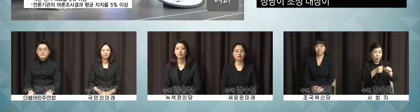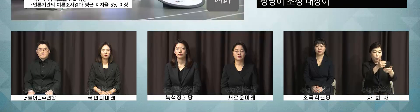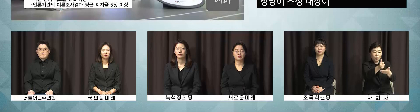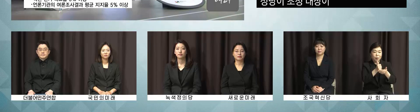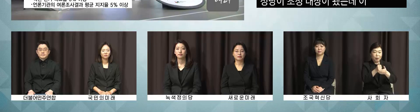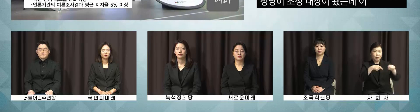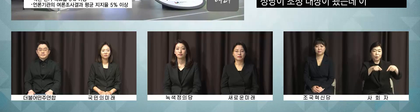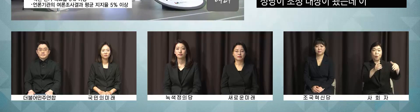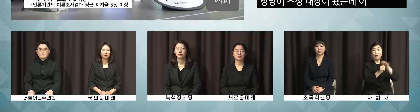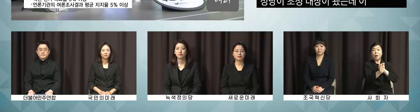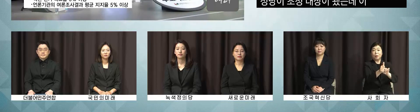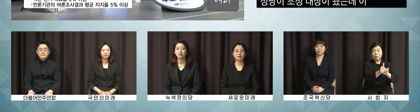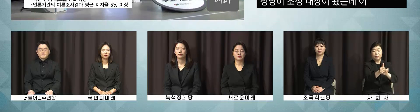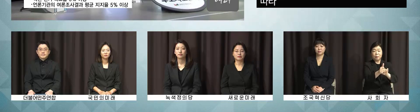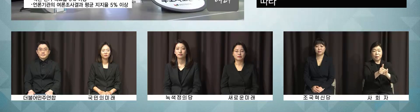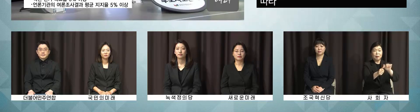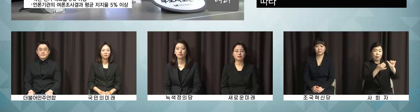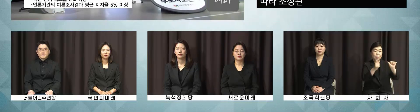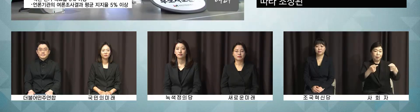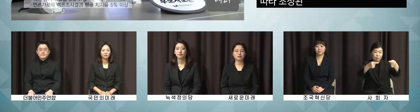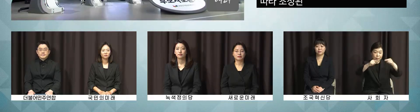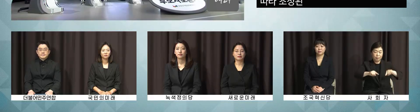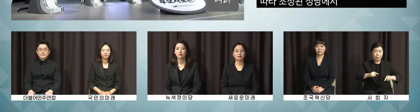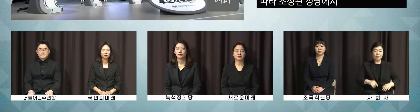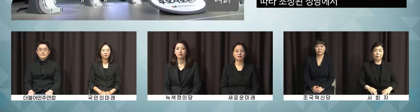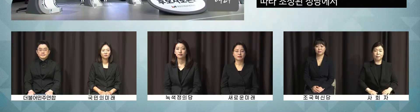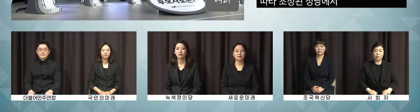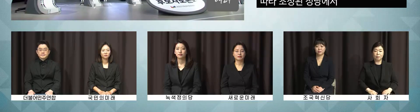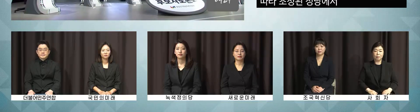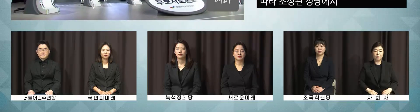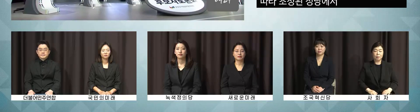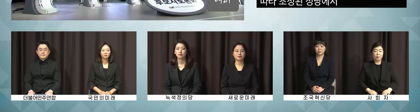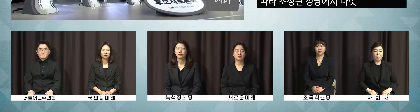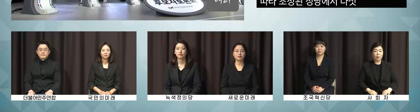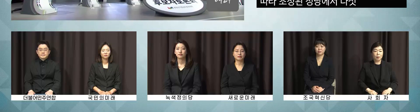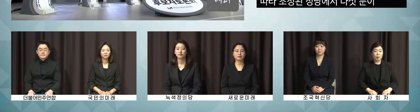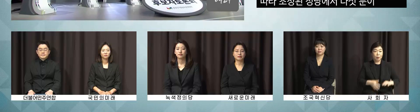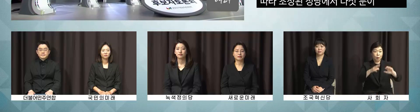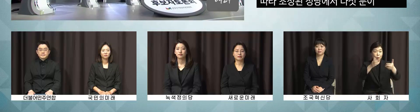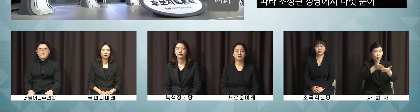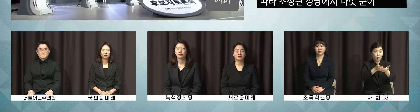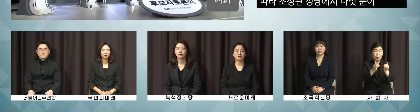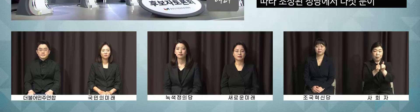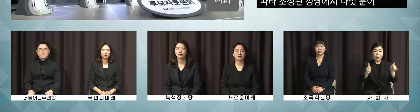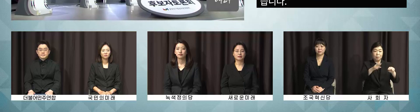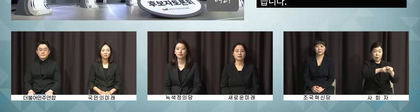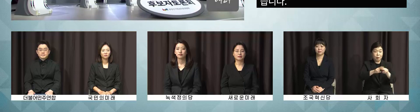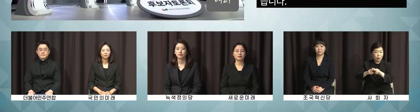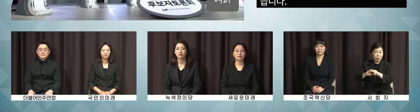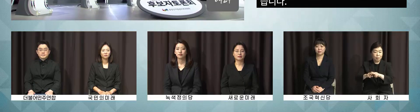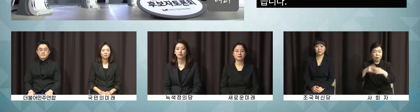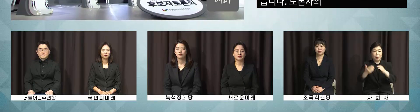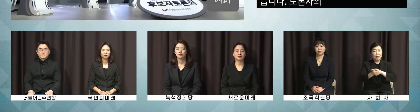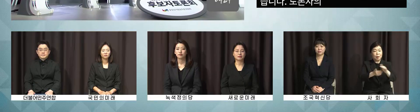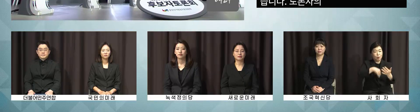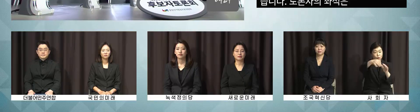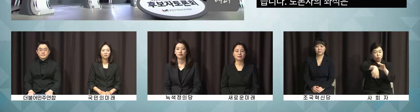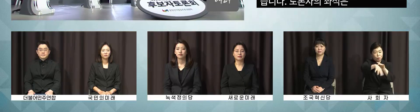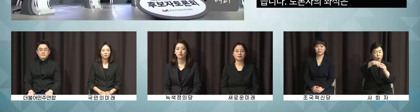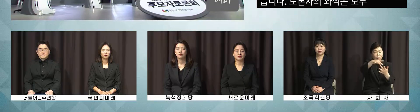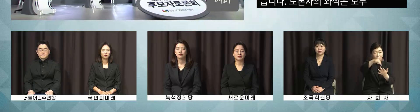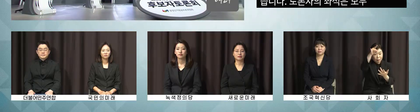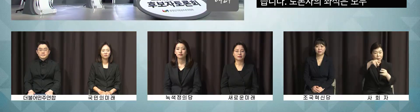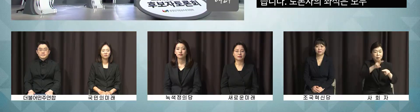정당을 대표해서 5분이 나오셨습니다. 이 토론자의 좌석과 발언 순서는 모두 사전 추첨을